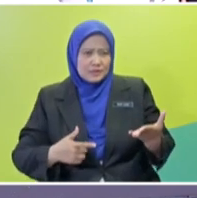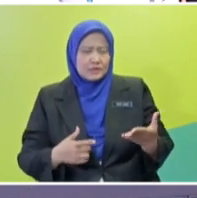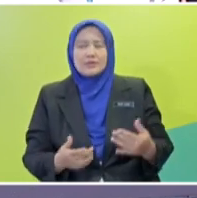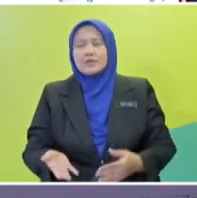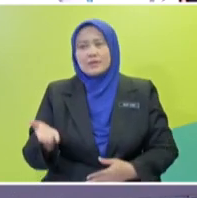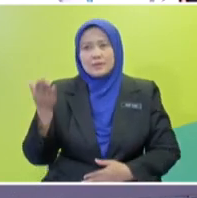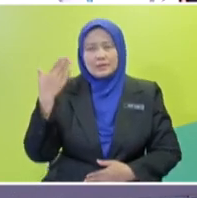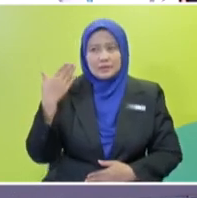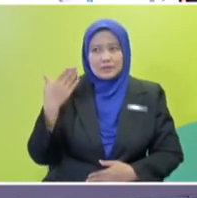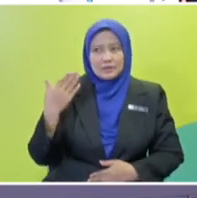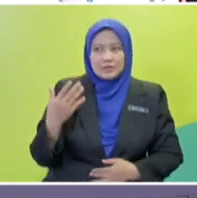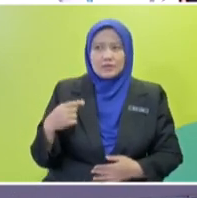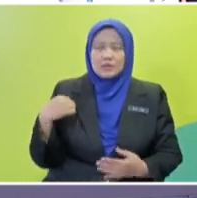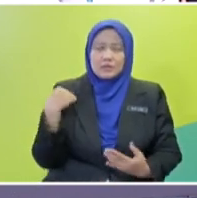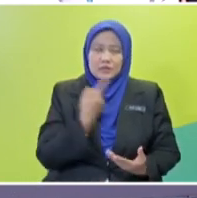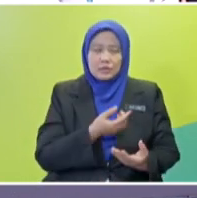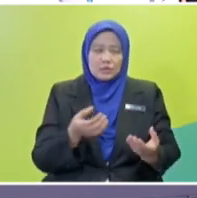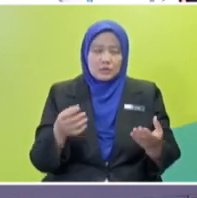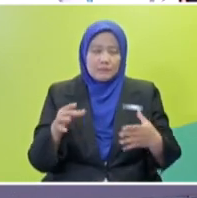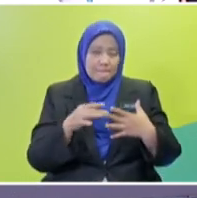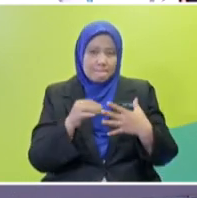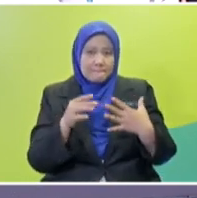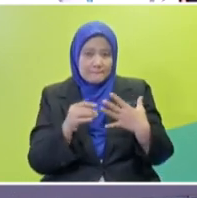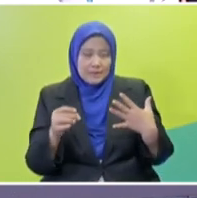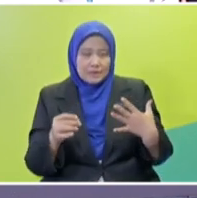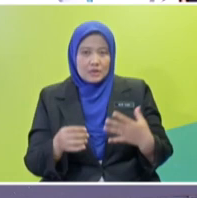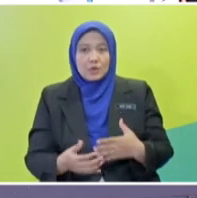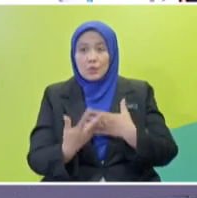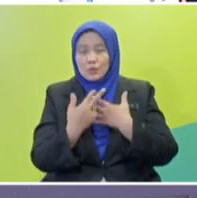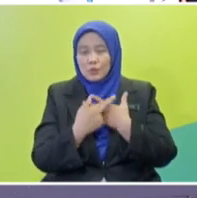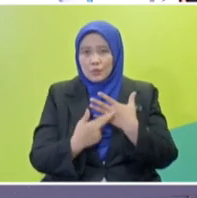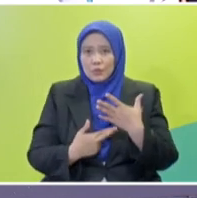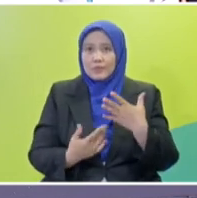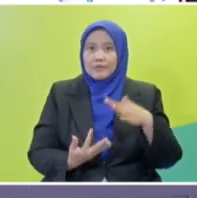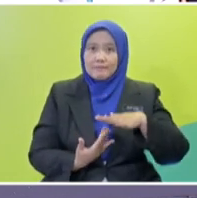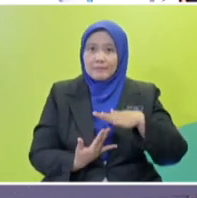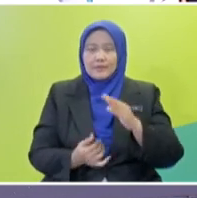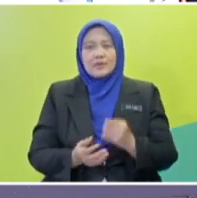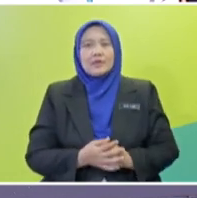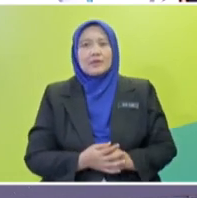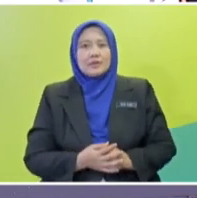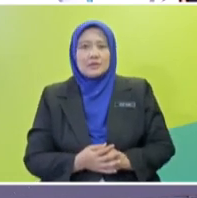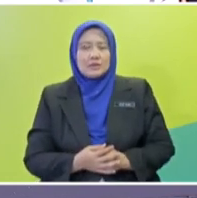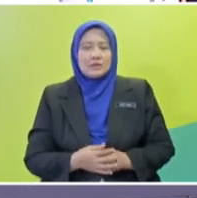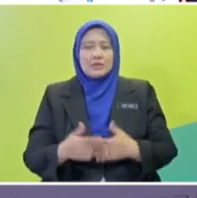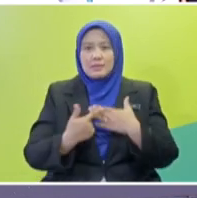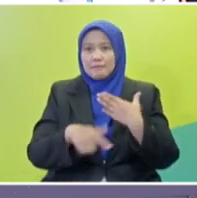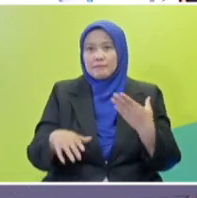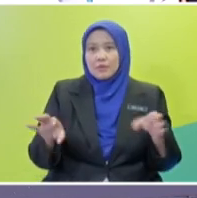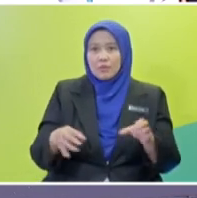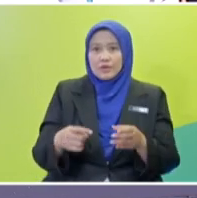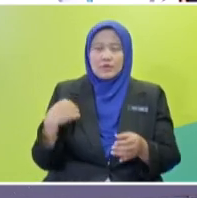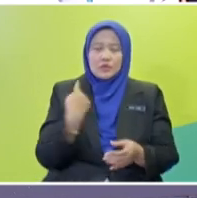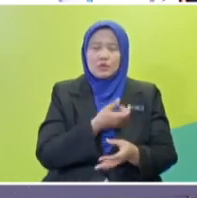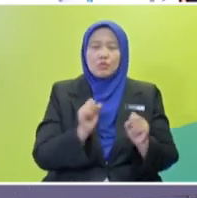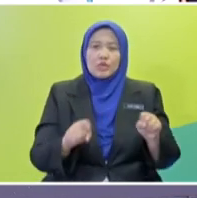roti bakar kunci untuk bentuk selepas kita buat lakaran ini sebenarnya kita beli tambah baik lagi